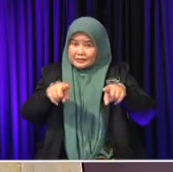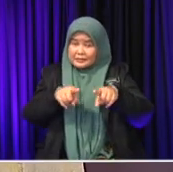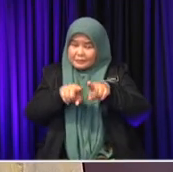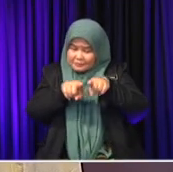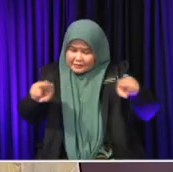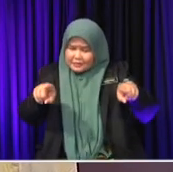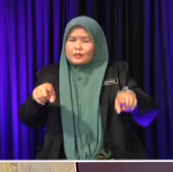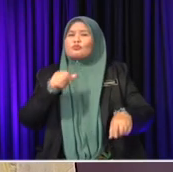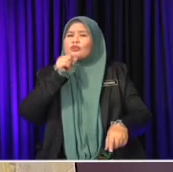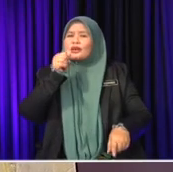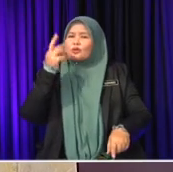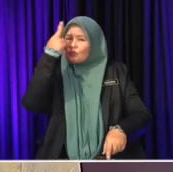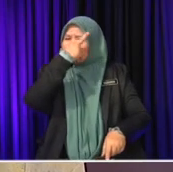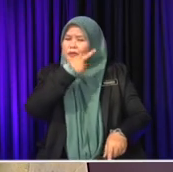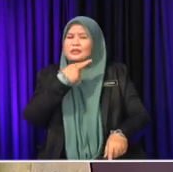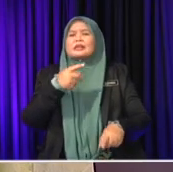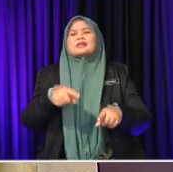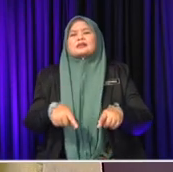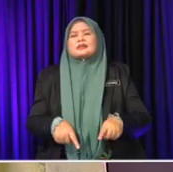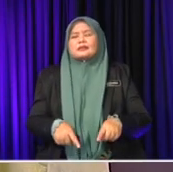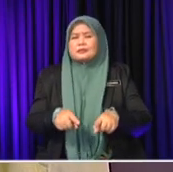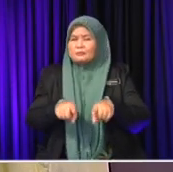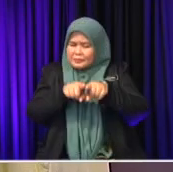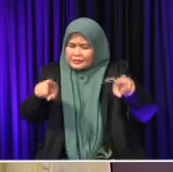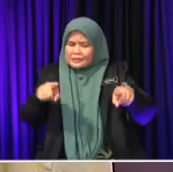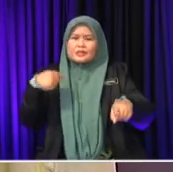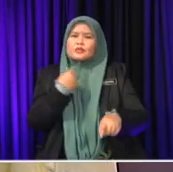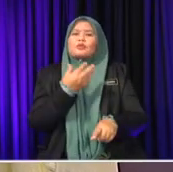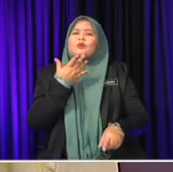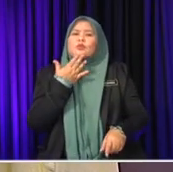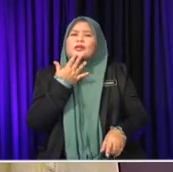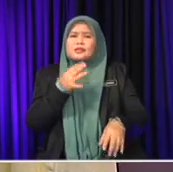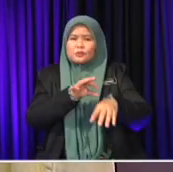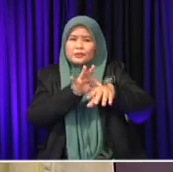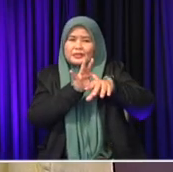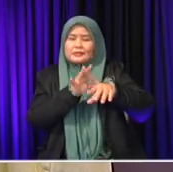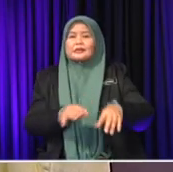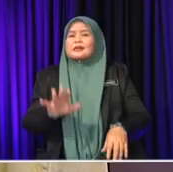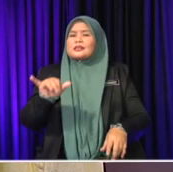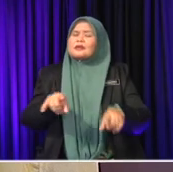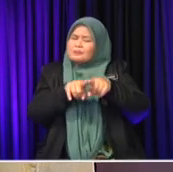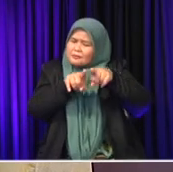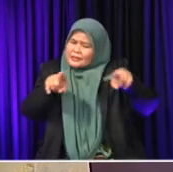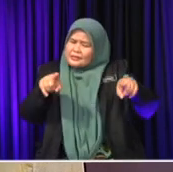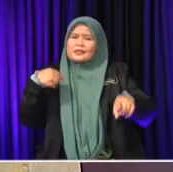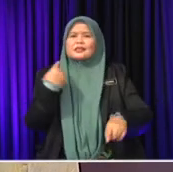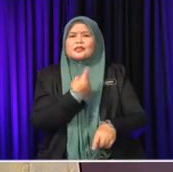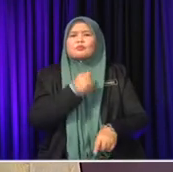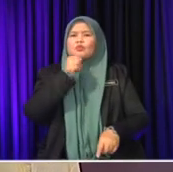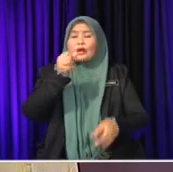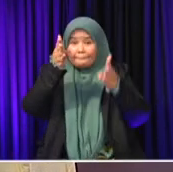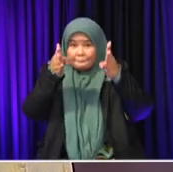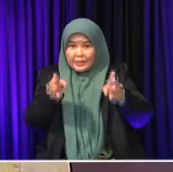bukan rupa paras yang membezekan kita bukan warna kulit yang membiasakan kita bukan